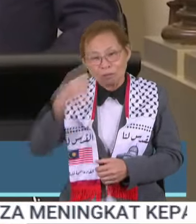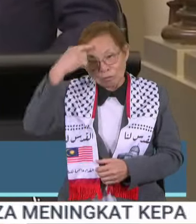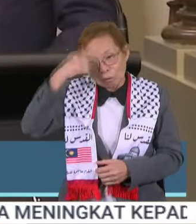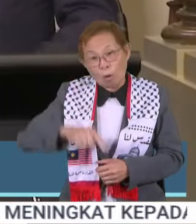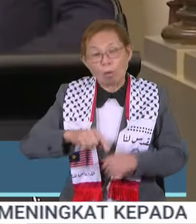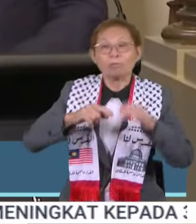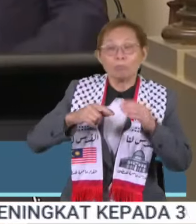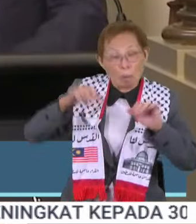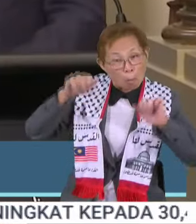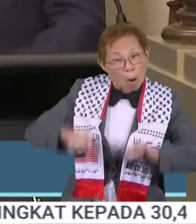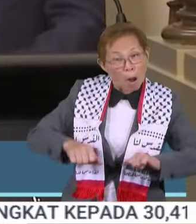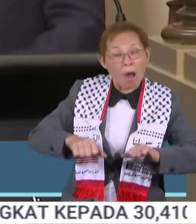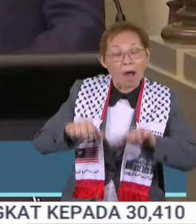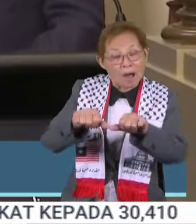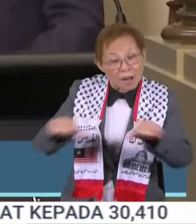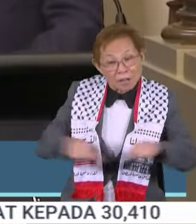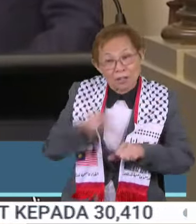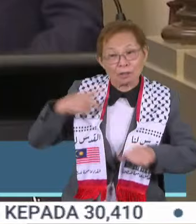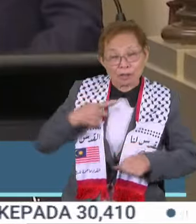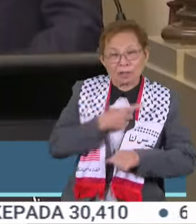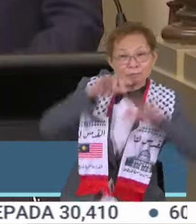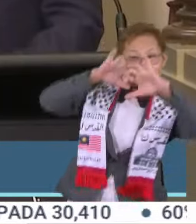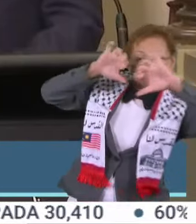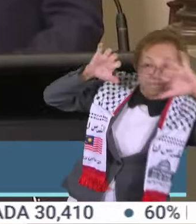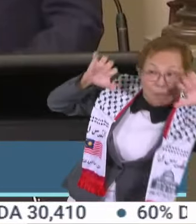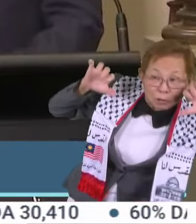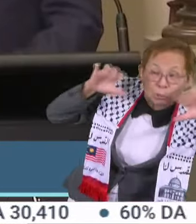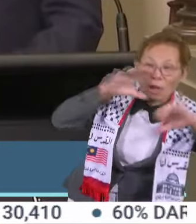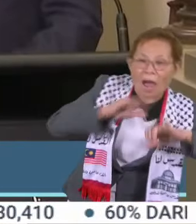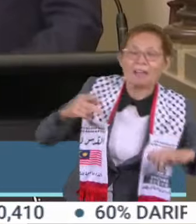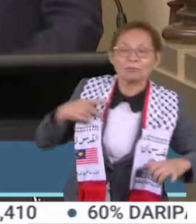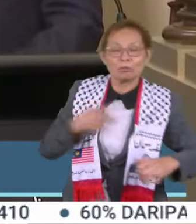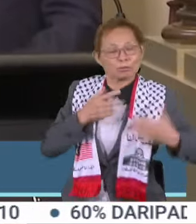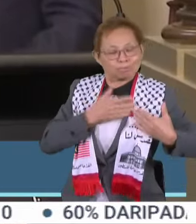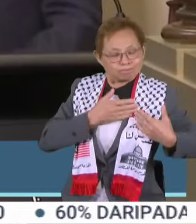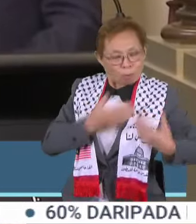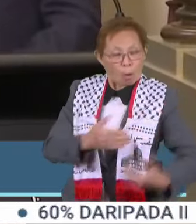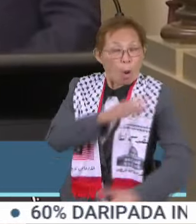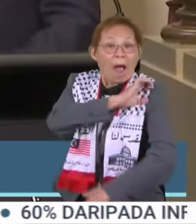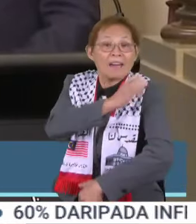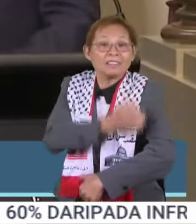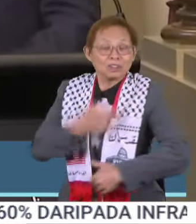further explore. And it is our duty and commitment to